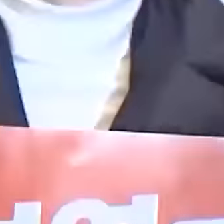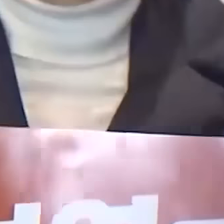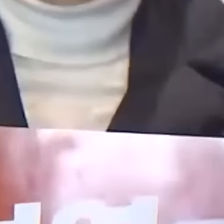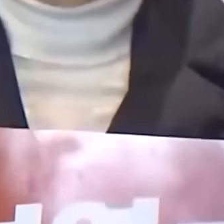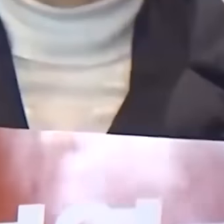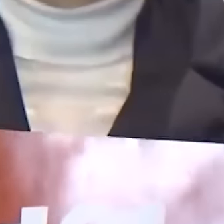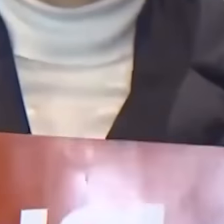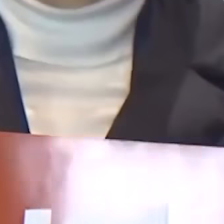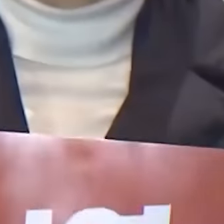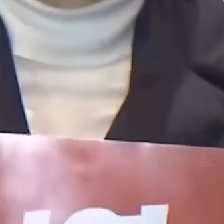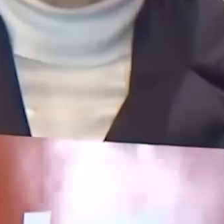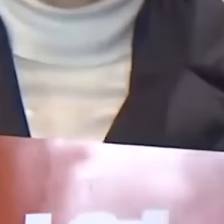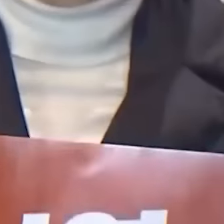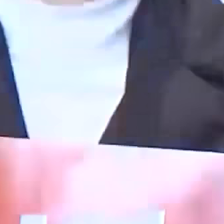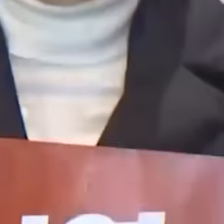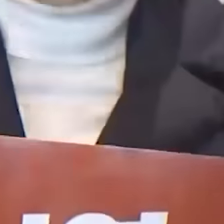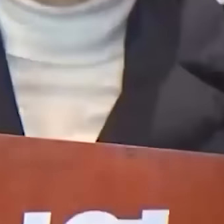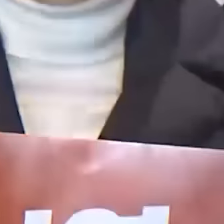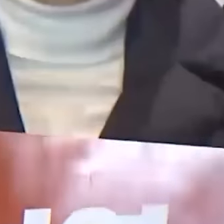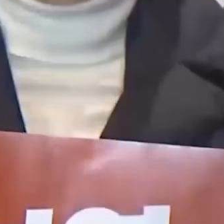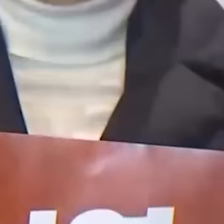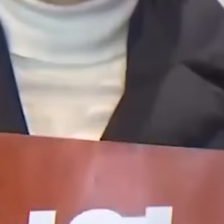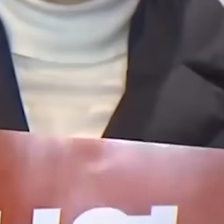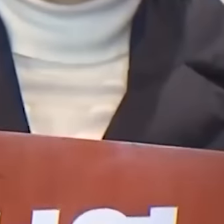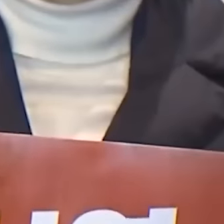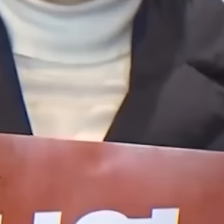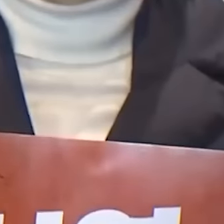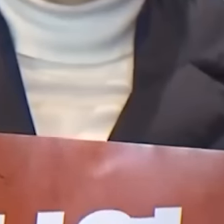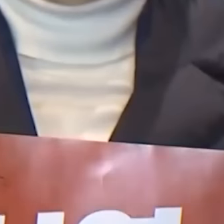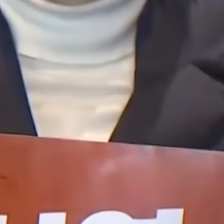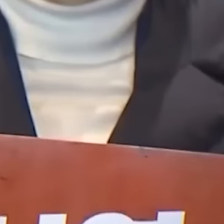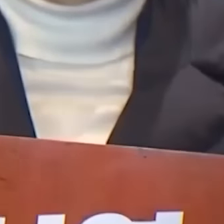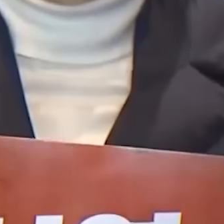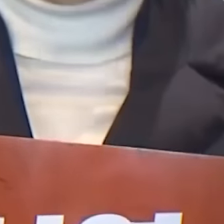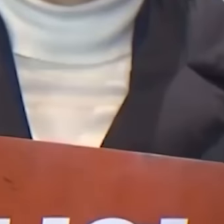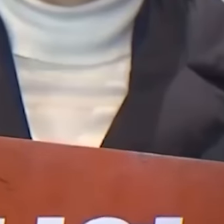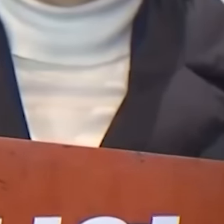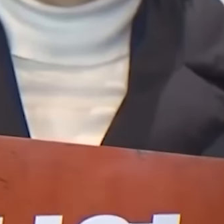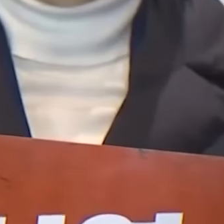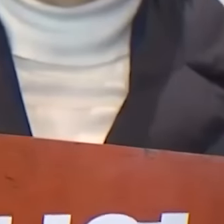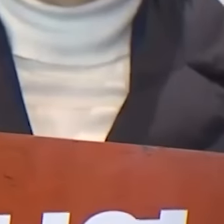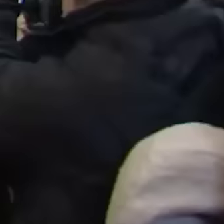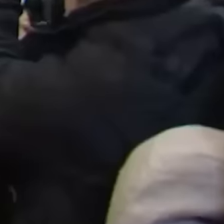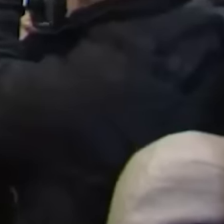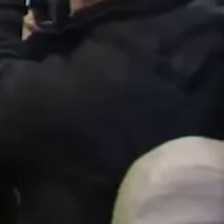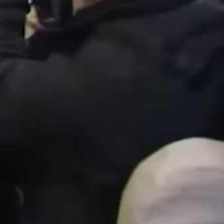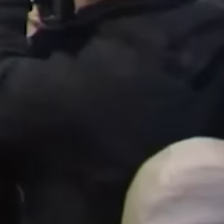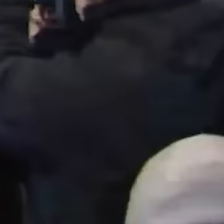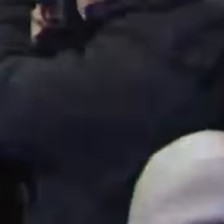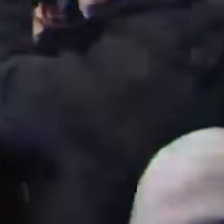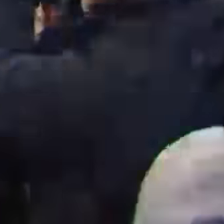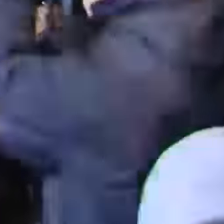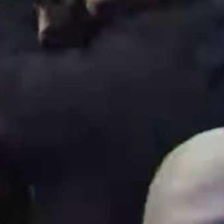토요일 탄핵과 특검을 따박따박 추진하겠습니다.